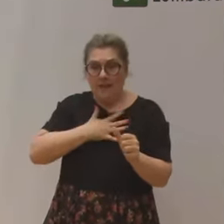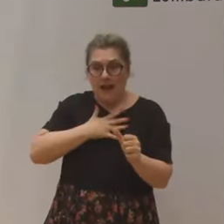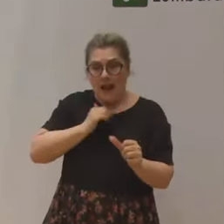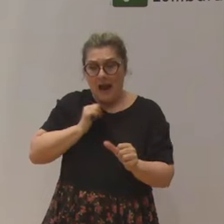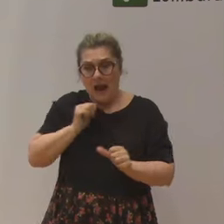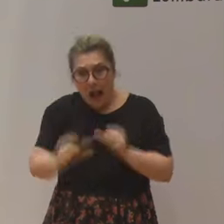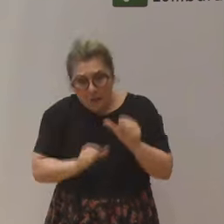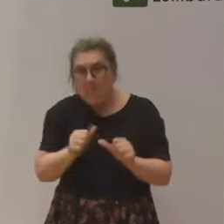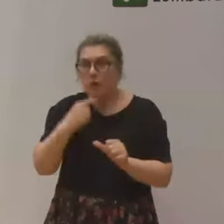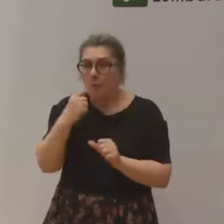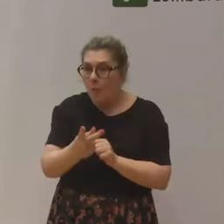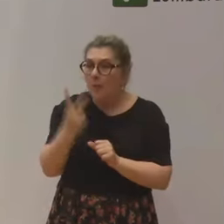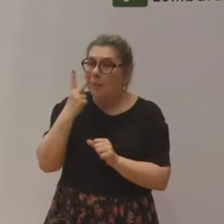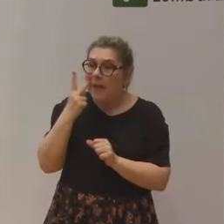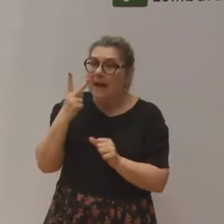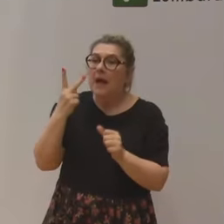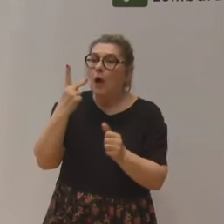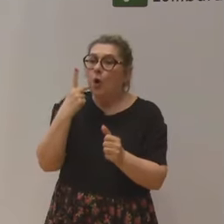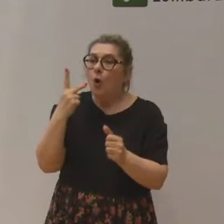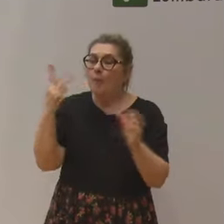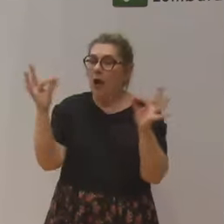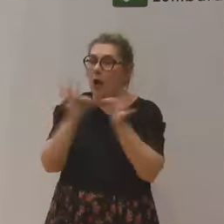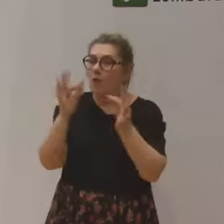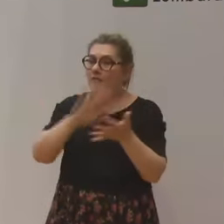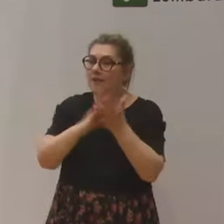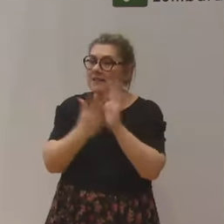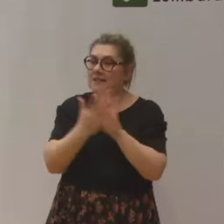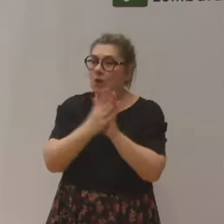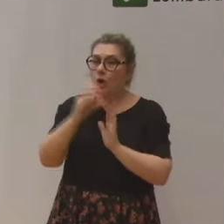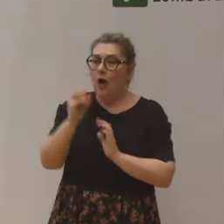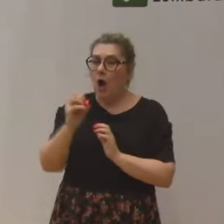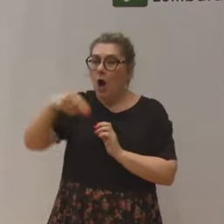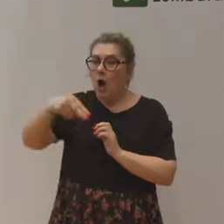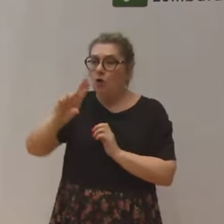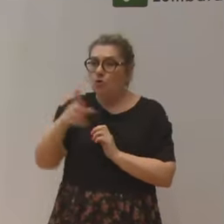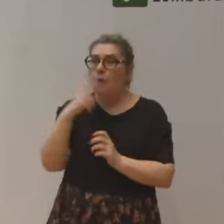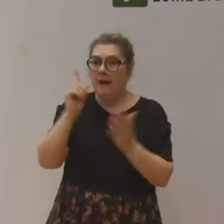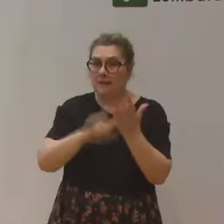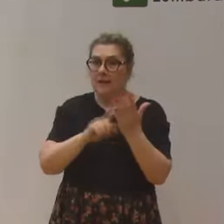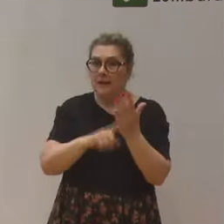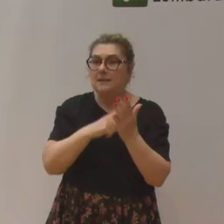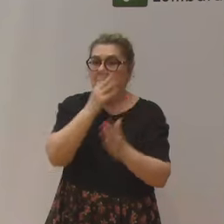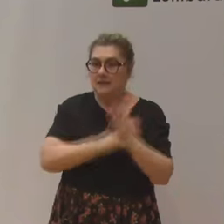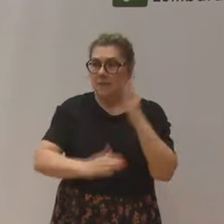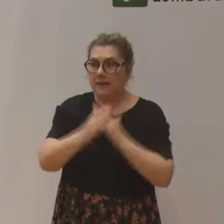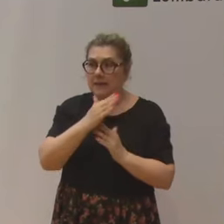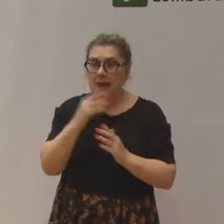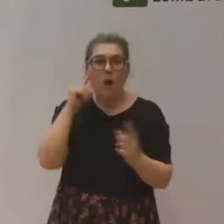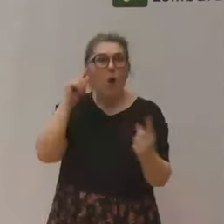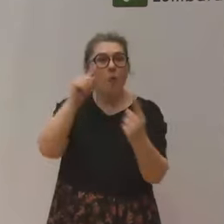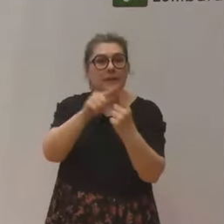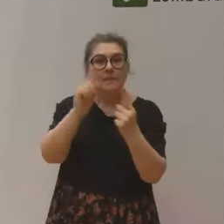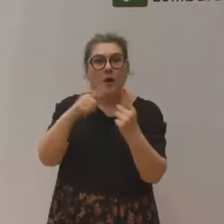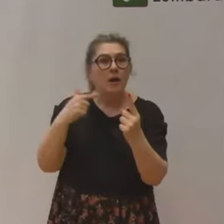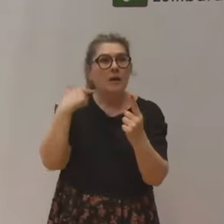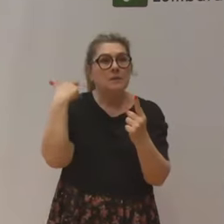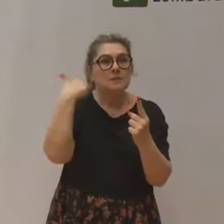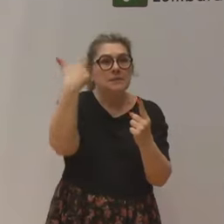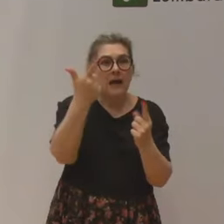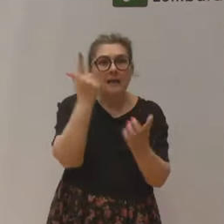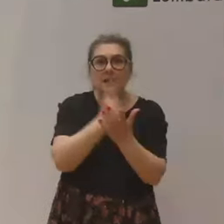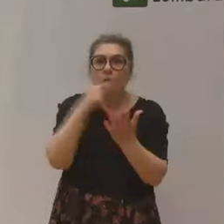proprio a quanto previsto dalla Convenzione ONU sui diritti delle persone con disabilità, che si pone l'obiettivo di garantire a tutte le persone